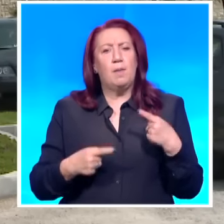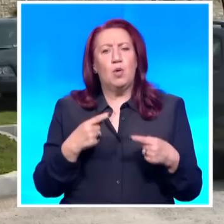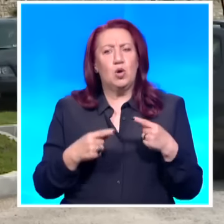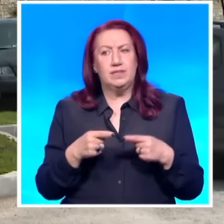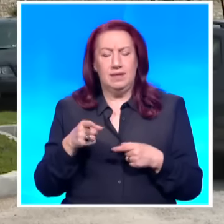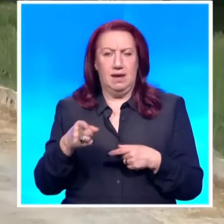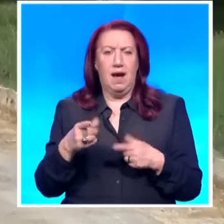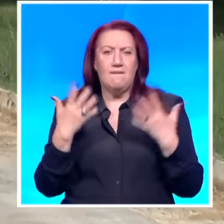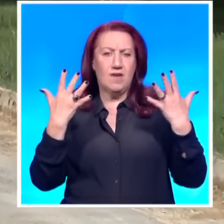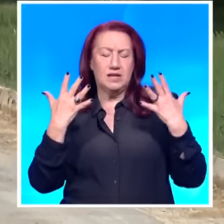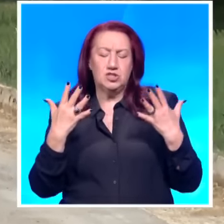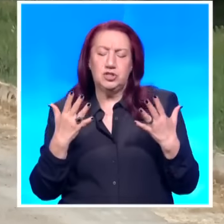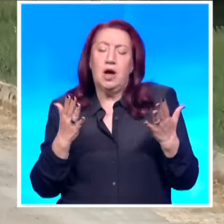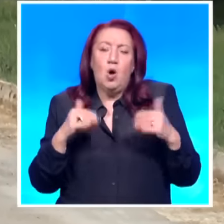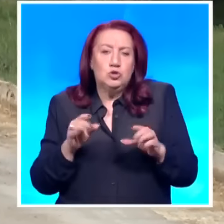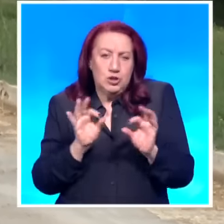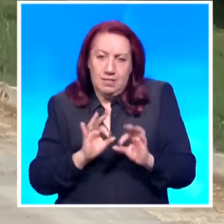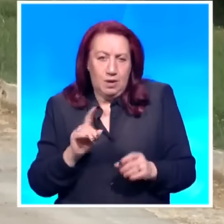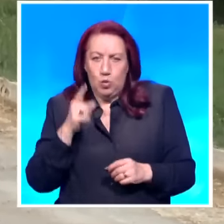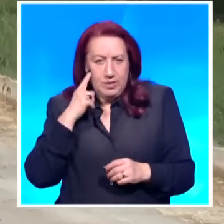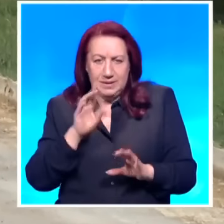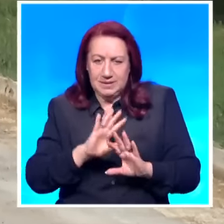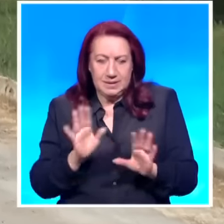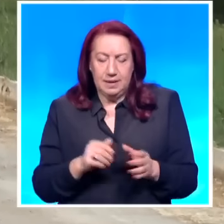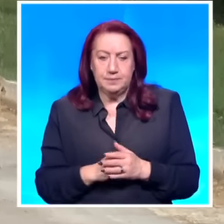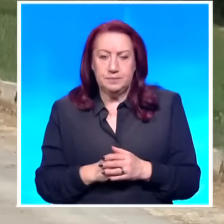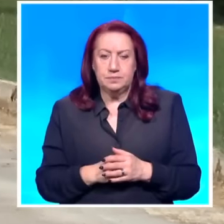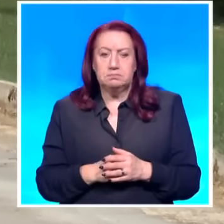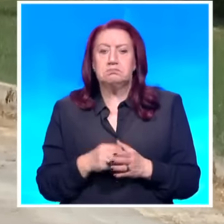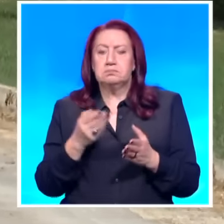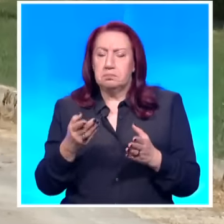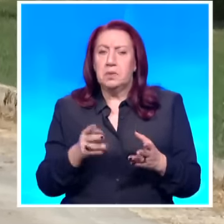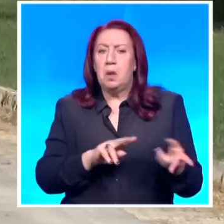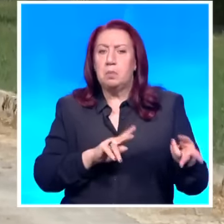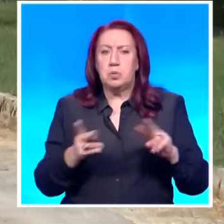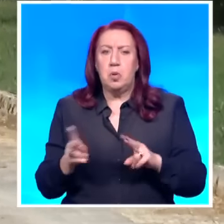знае в детайли. Междувременно промените в селото продължават.